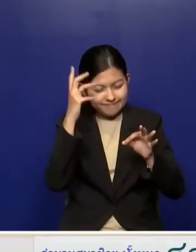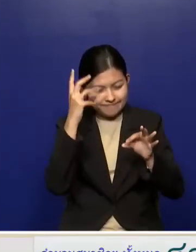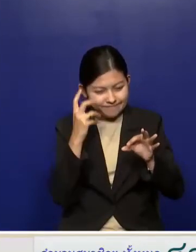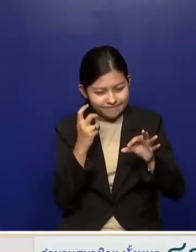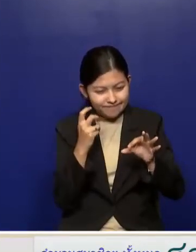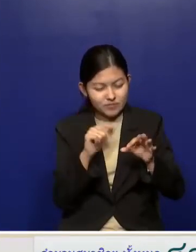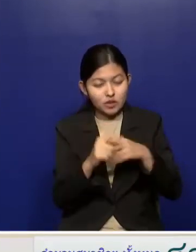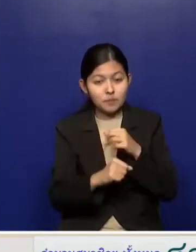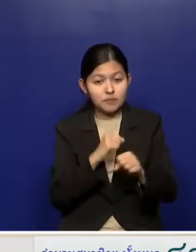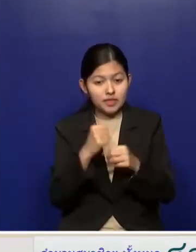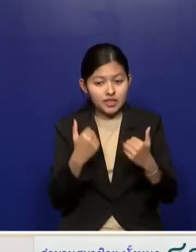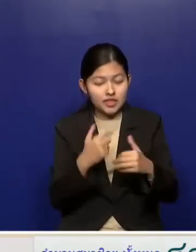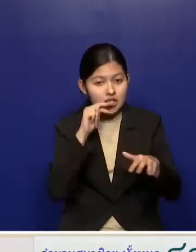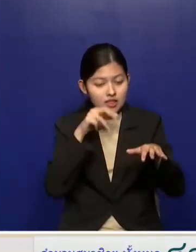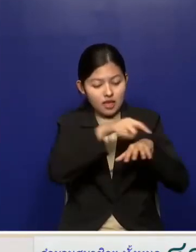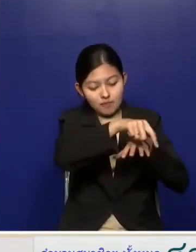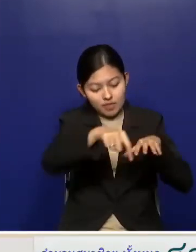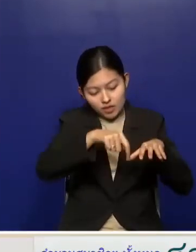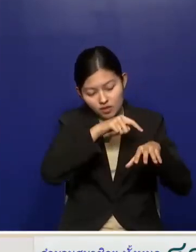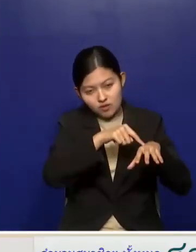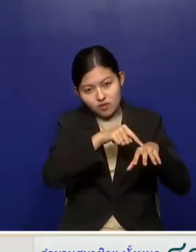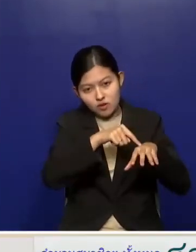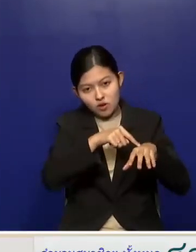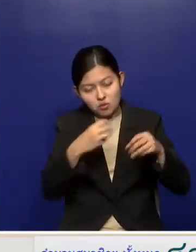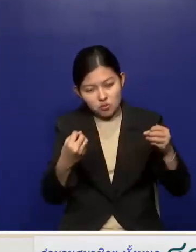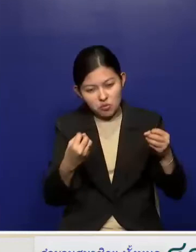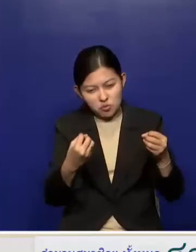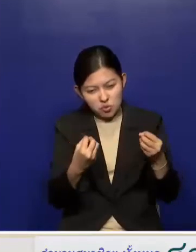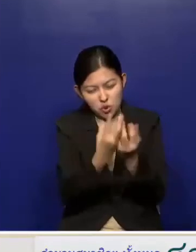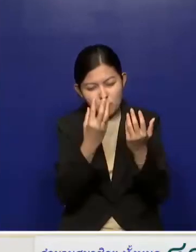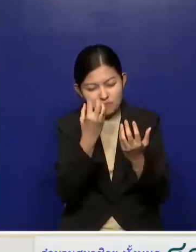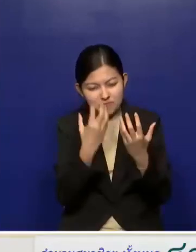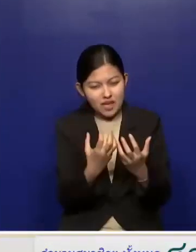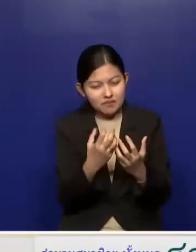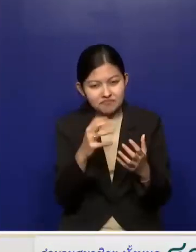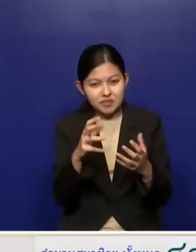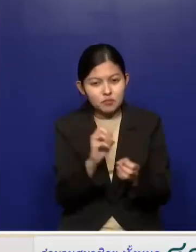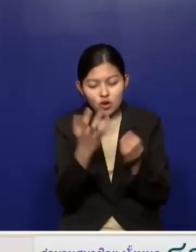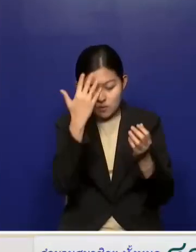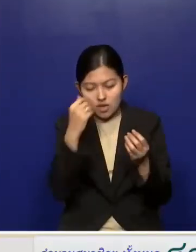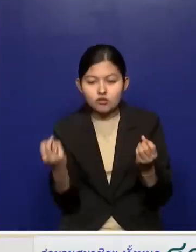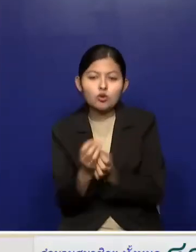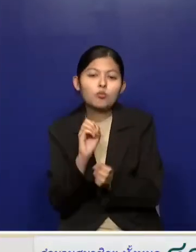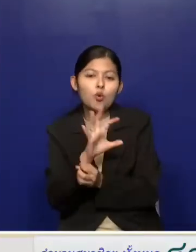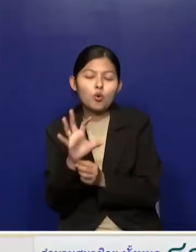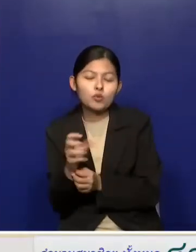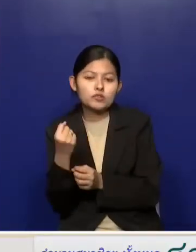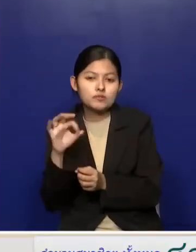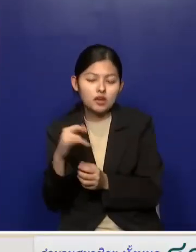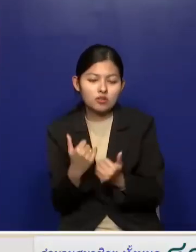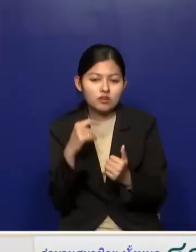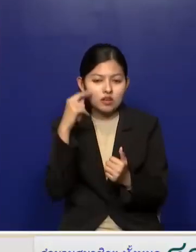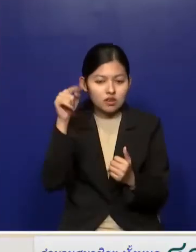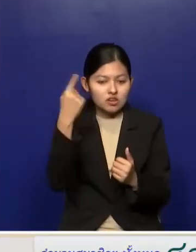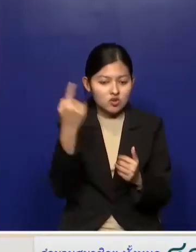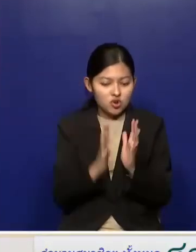ซึปีนี้น้ำในกรอเป็ประเด็นที่ดูจะไม่รนแรง เพระวามีประเด็เรื่องของโวิดเราก็นกทองเที่ยวลดลงไปมากอย่างไรก